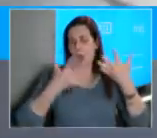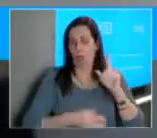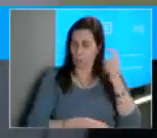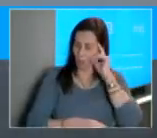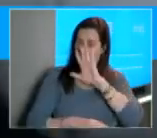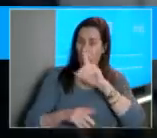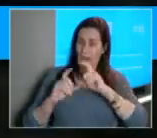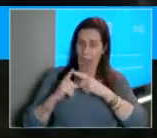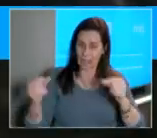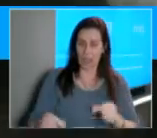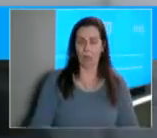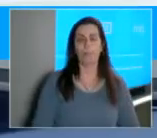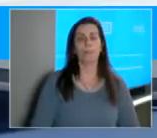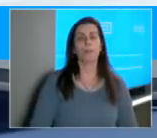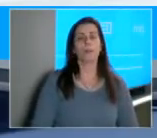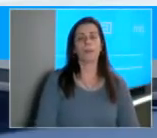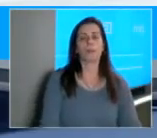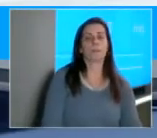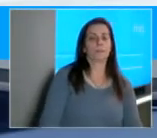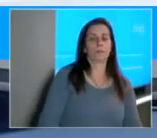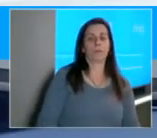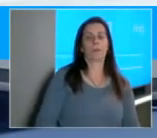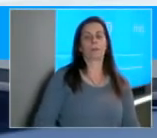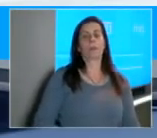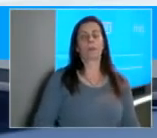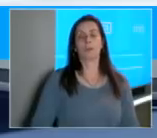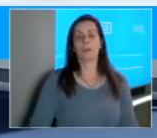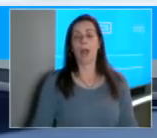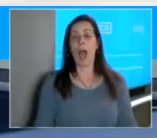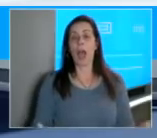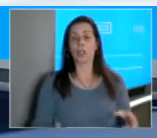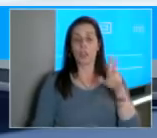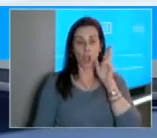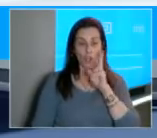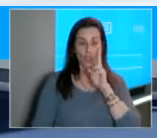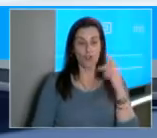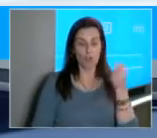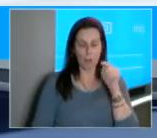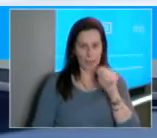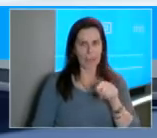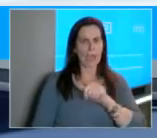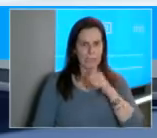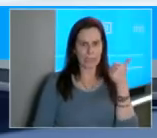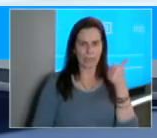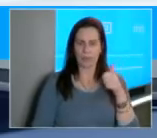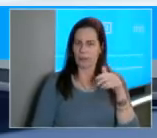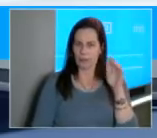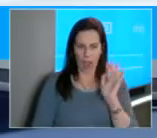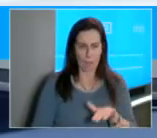אוקיי, תת אלוף במילואים גל הירש. שלום. אז הסוף שבוע הזה שבאמת היה, הגיע לאיזה שיא,